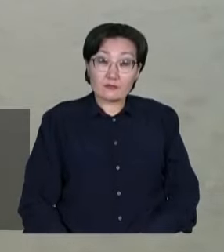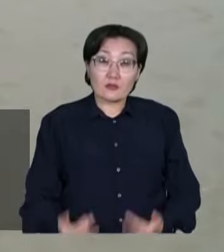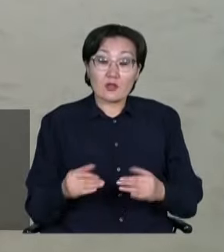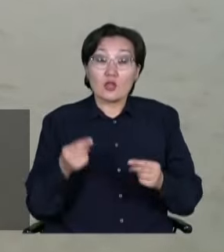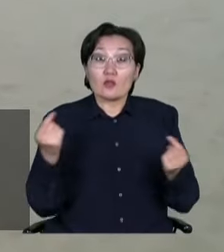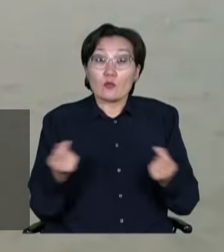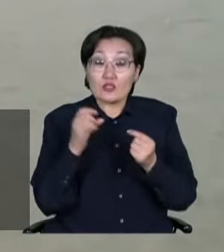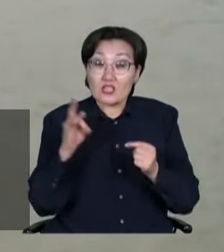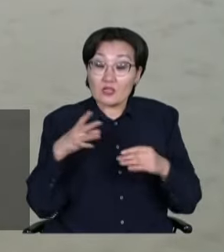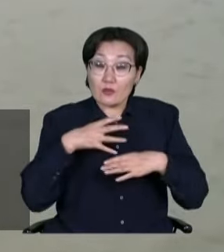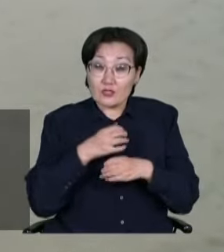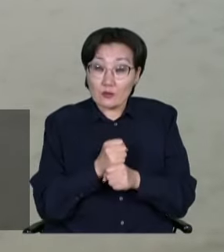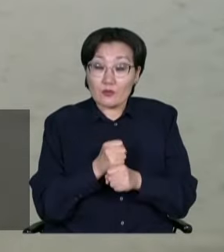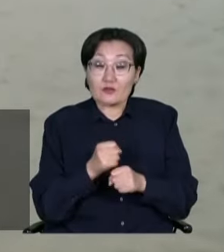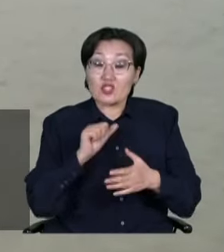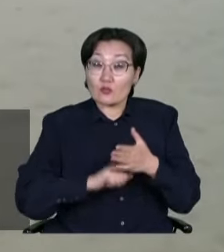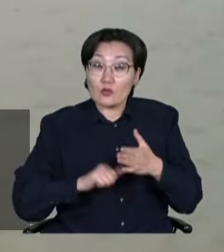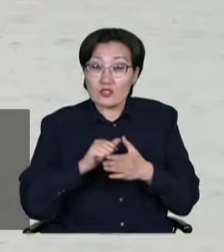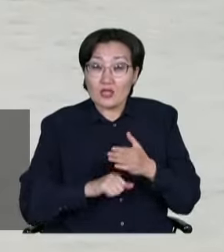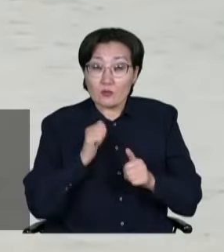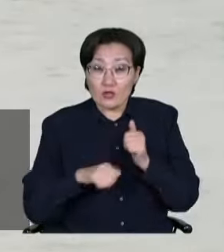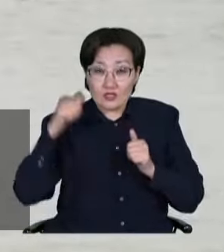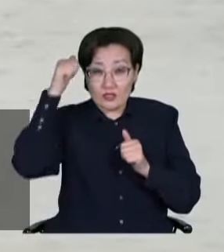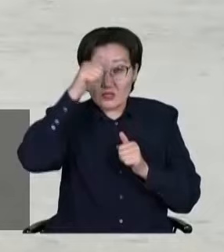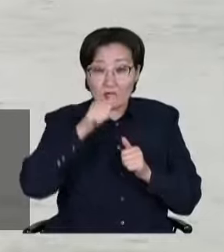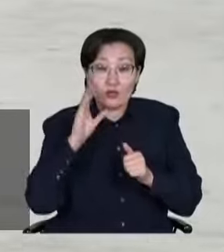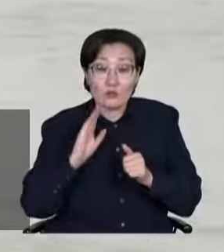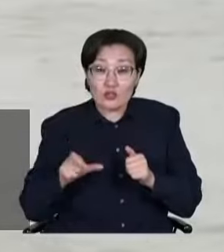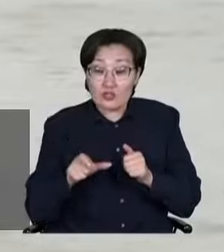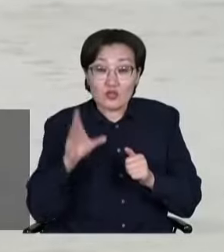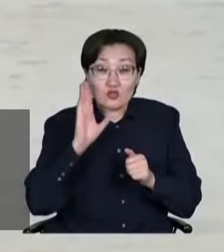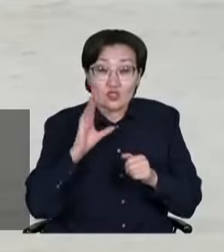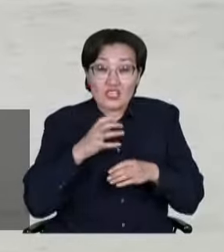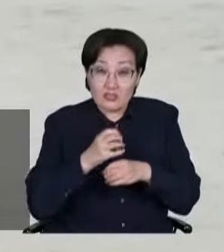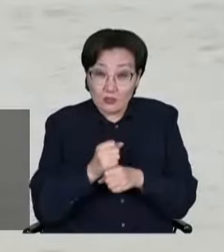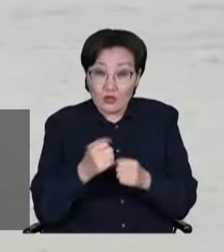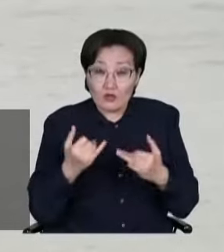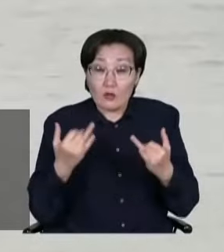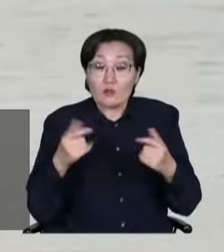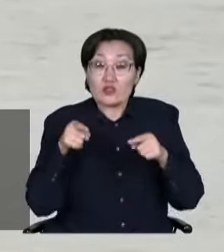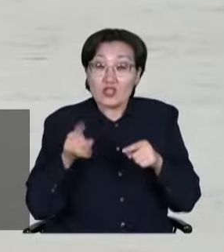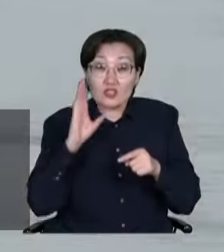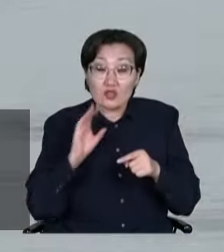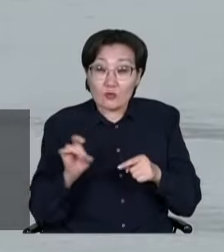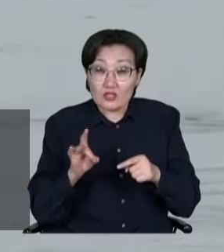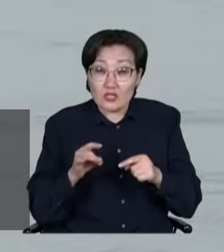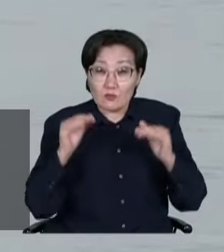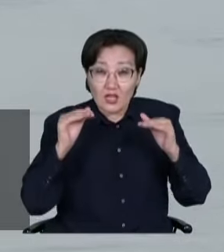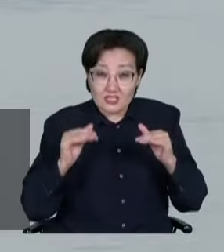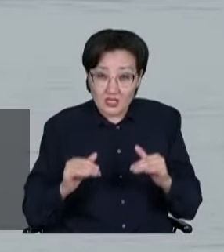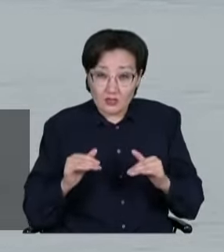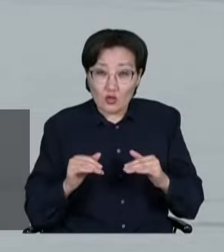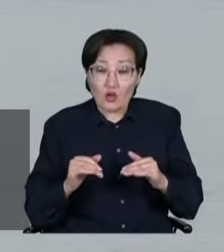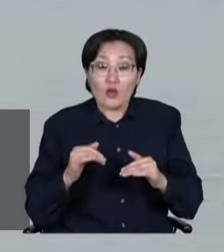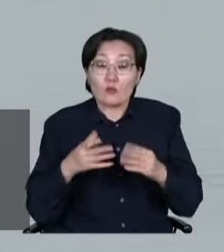Күріш көлемін қысқартуға бірден бір себеп жыл өткен сайын Сырдария өзеніндегі судың сарқылуы. Бүгінде мұндағы су көлемі едәуір азайған,